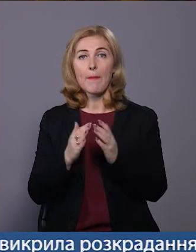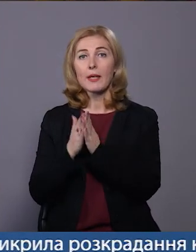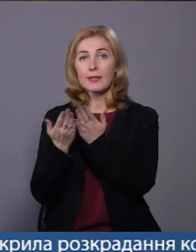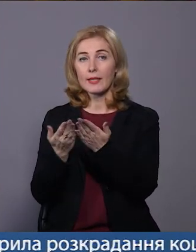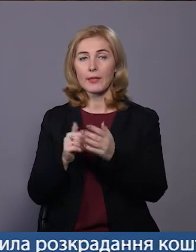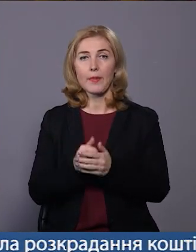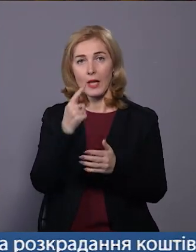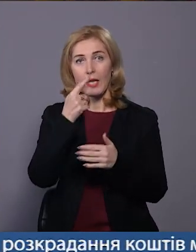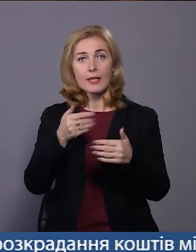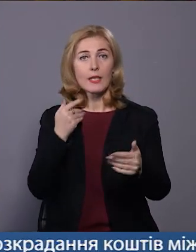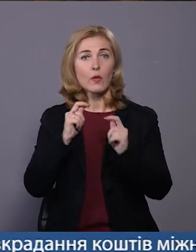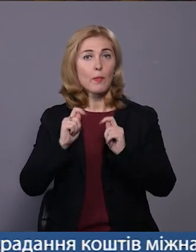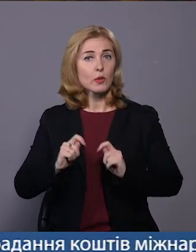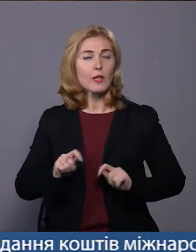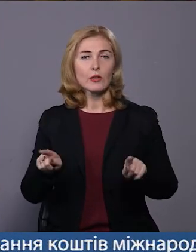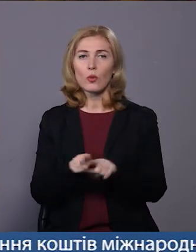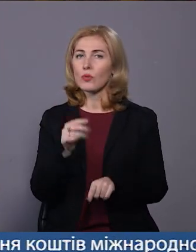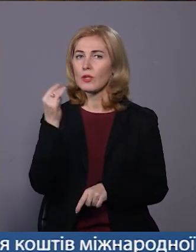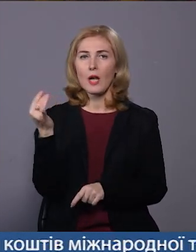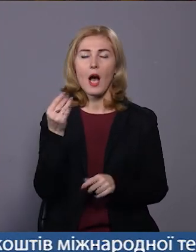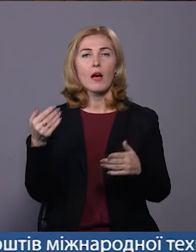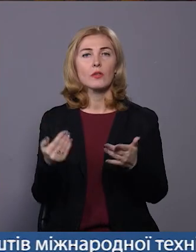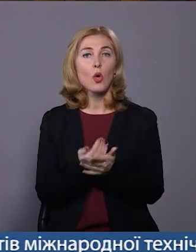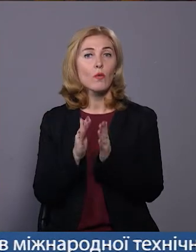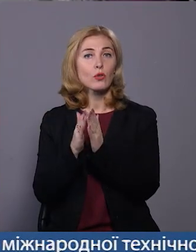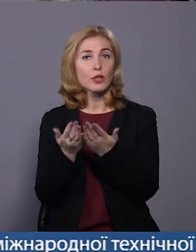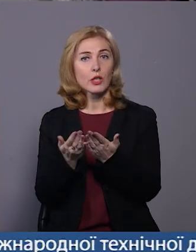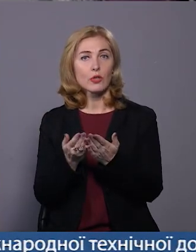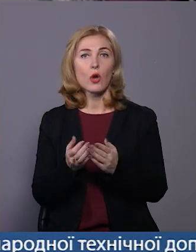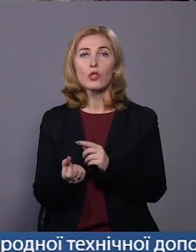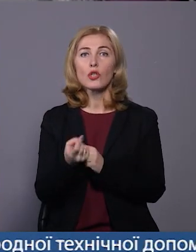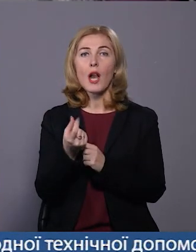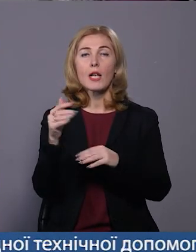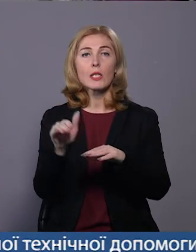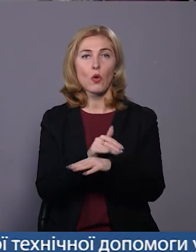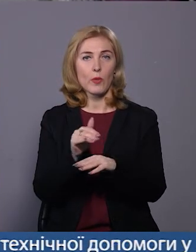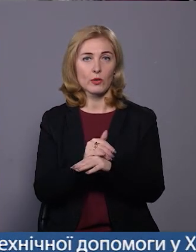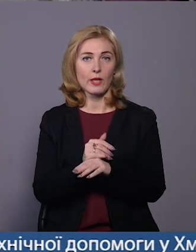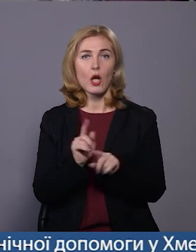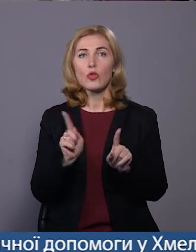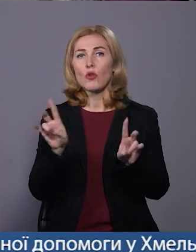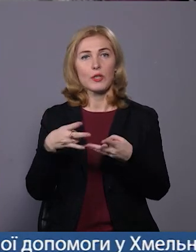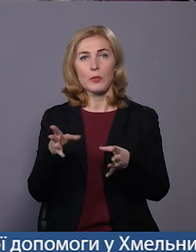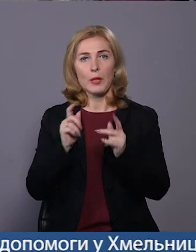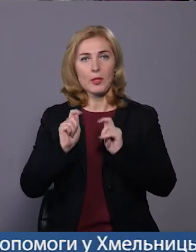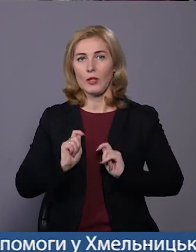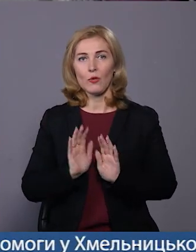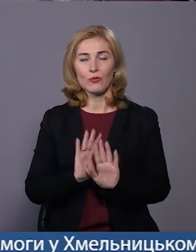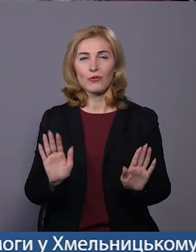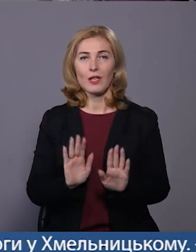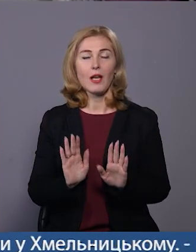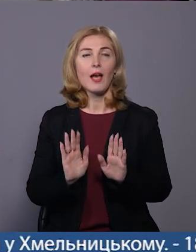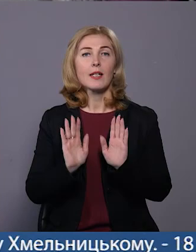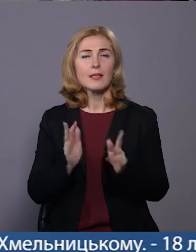Дем'янюк нещодавно подарувала таку цікаву свою новеньку книжечку «Джерельце доброти». Чогось непотрібного не дарують. Дарують,